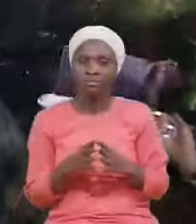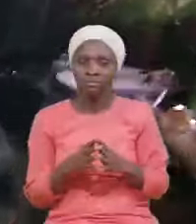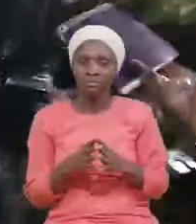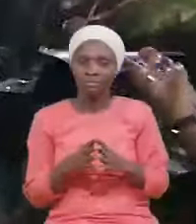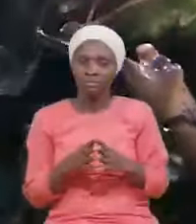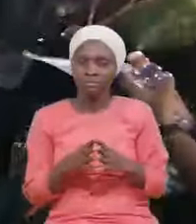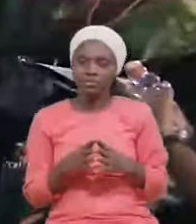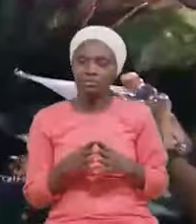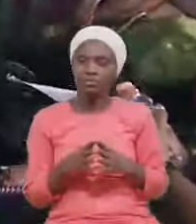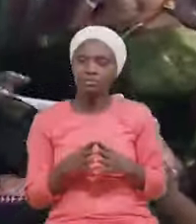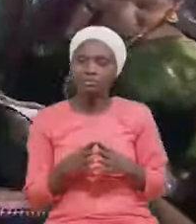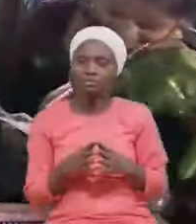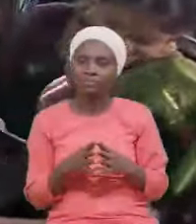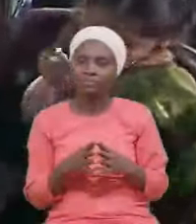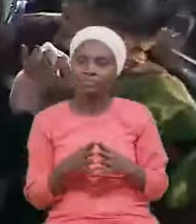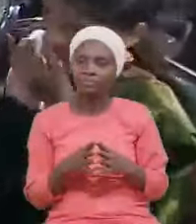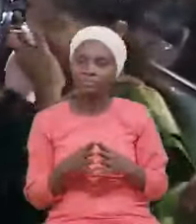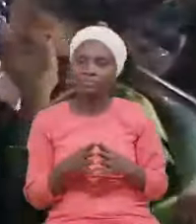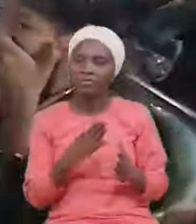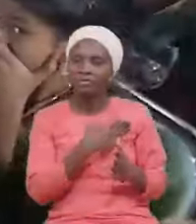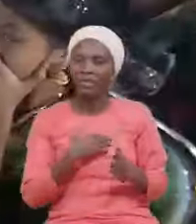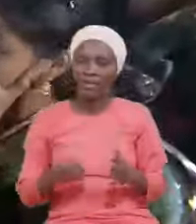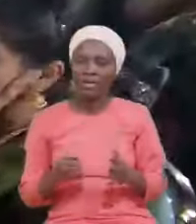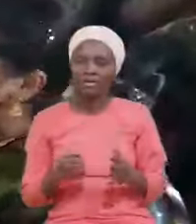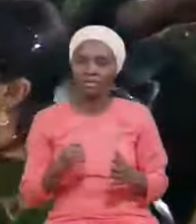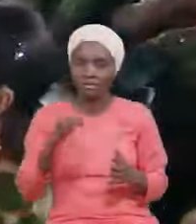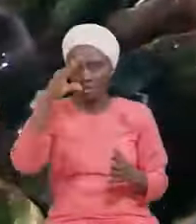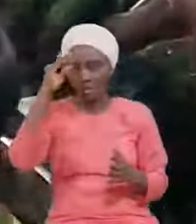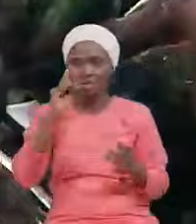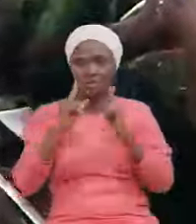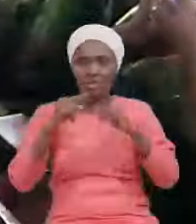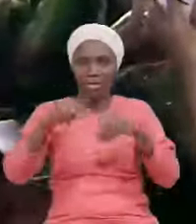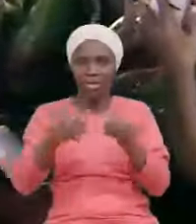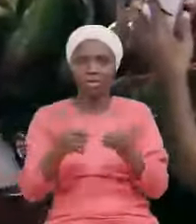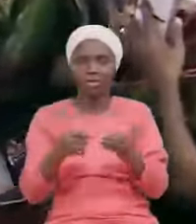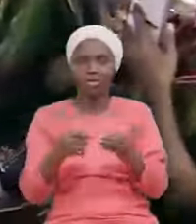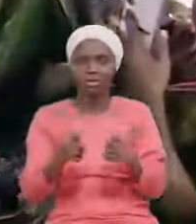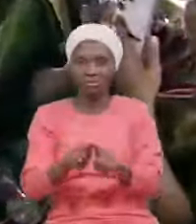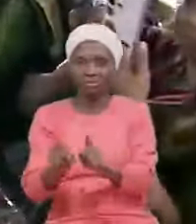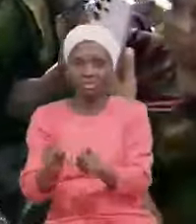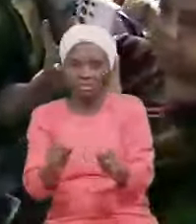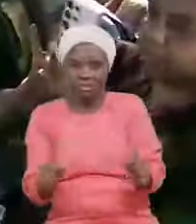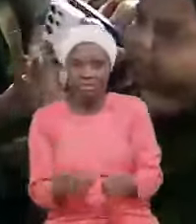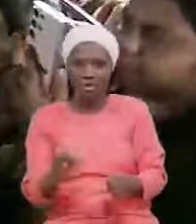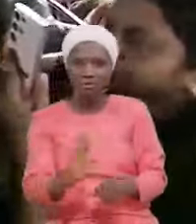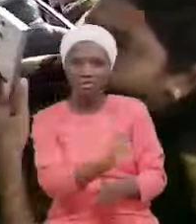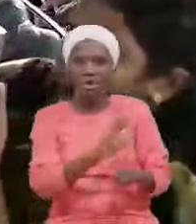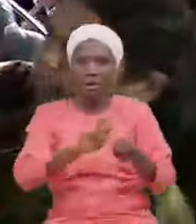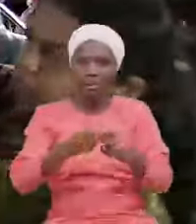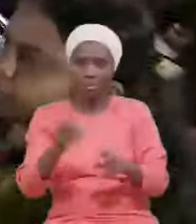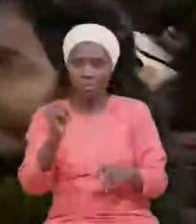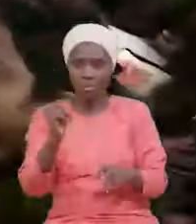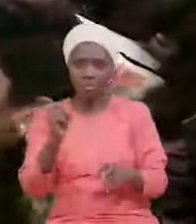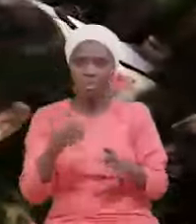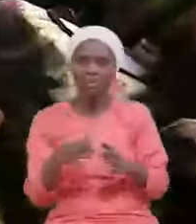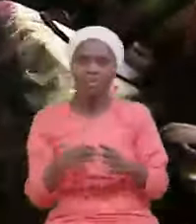వ్యక్తులకు యేసు విడుదలను అనుగ్రహించాడు. And he talks about the various areas of their problems. ఆయన వారి జీవితాల్లో